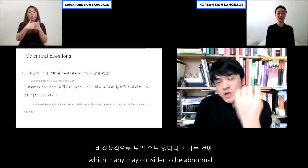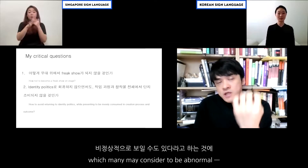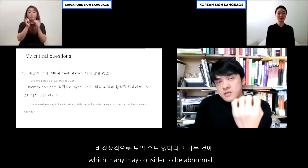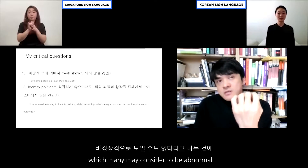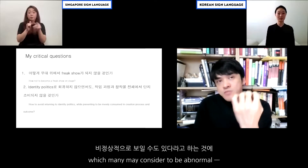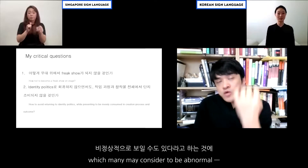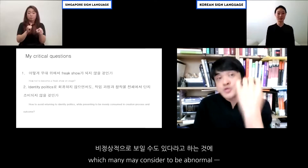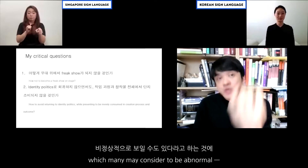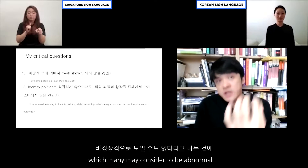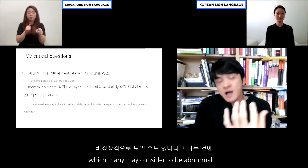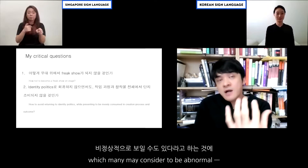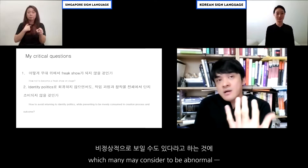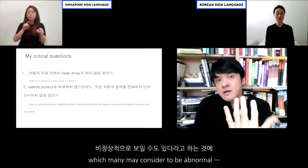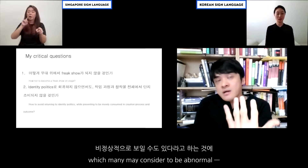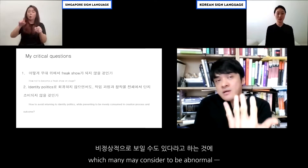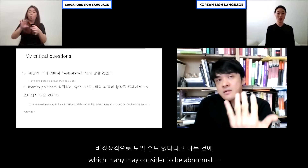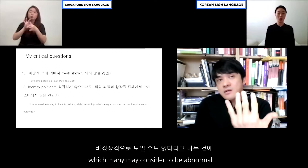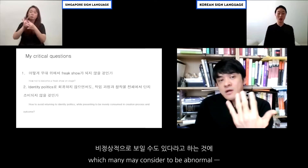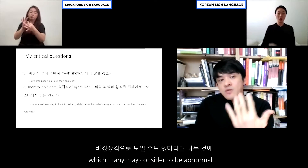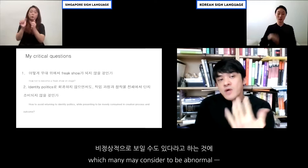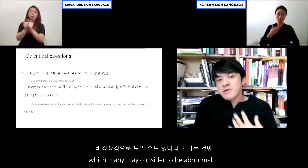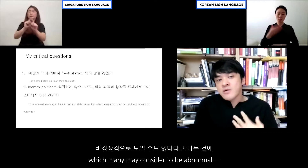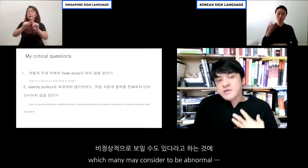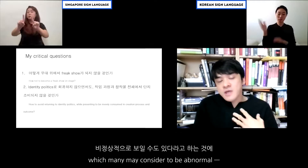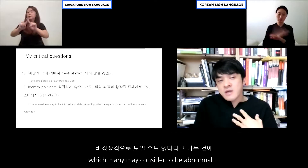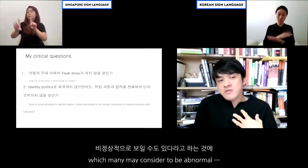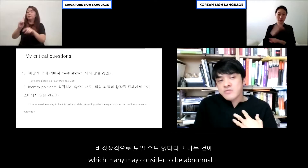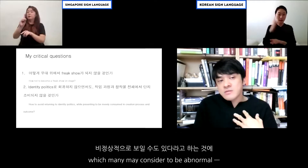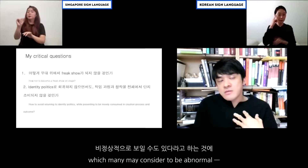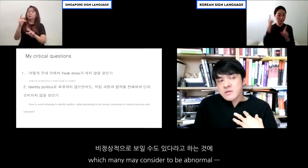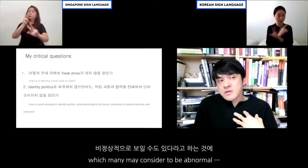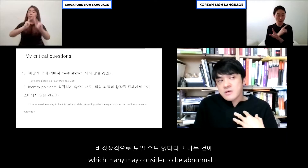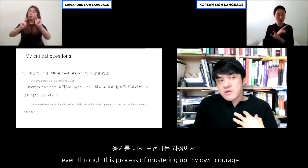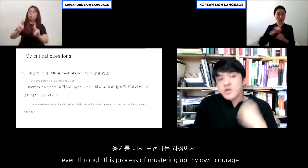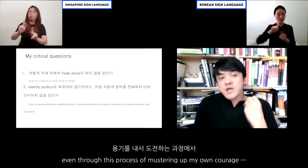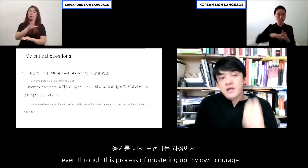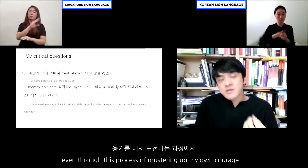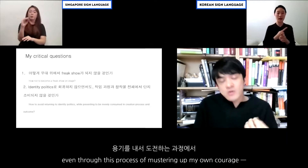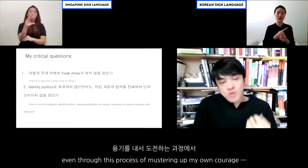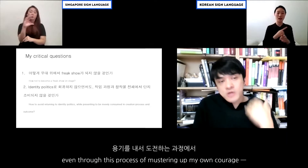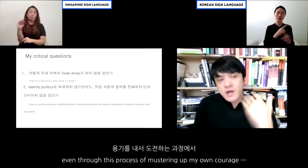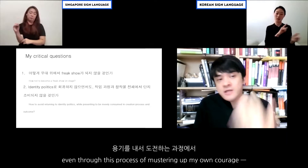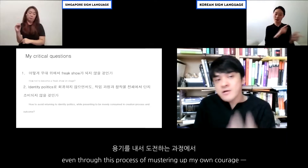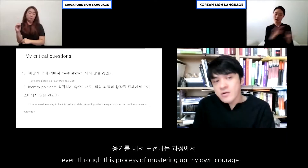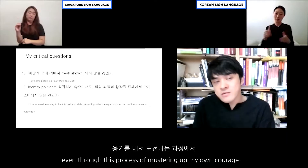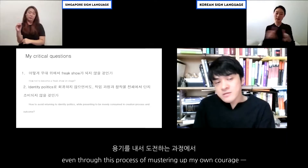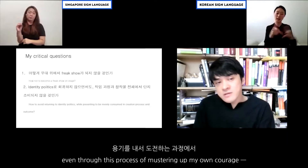비정상적으로 보일 수도 있다 라고 하는 것에 용기를 내서